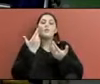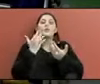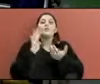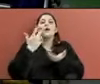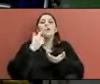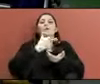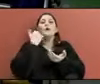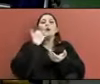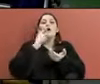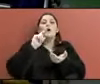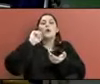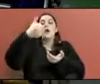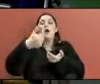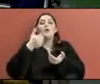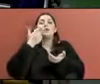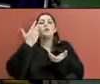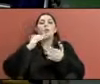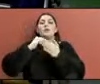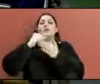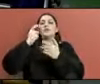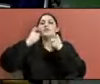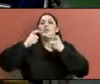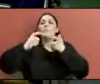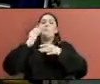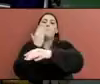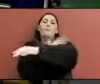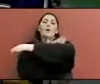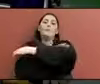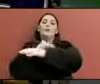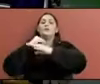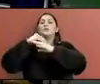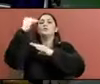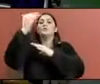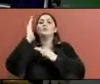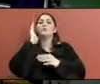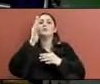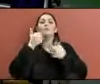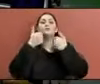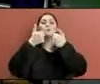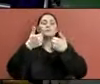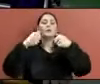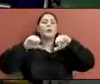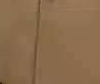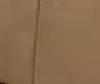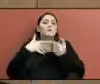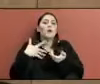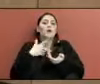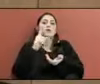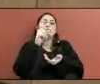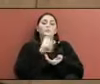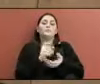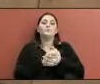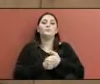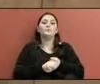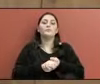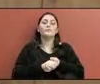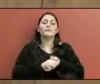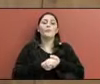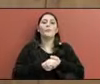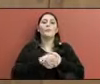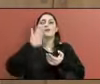gün il dışına gidebiliyor mu? Tabii ki. Şöyle, özellikle İstanbul'daki